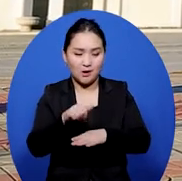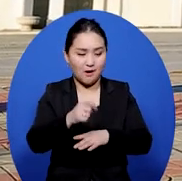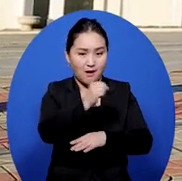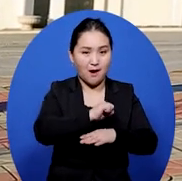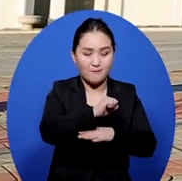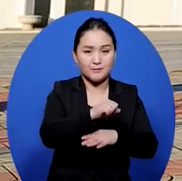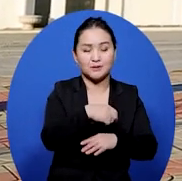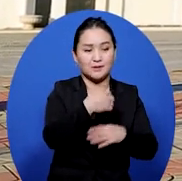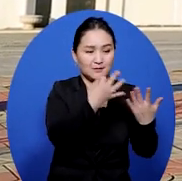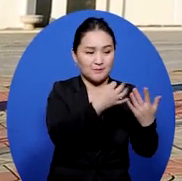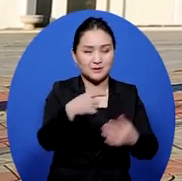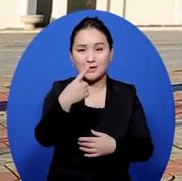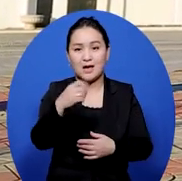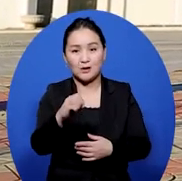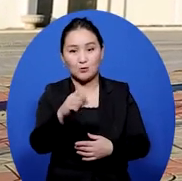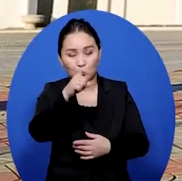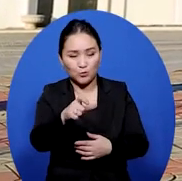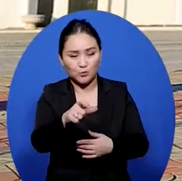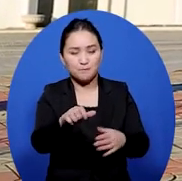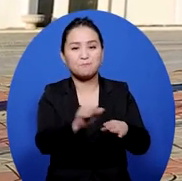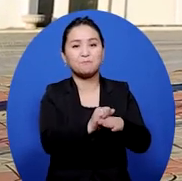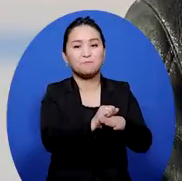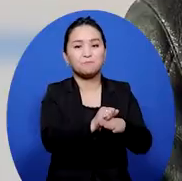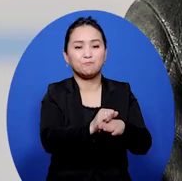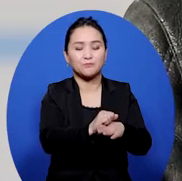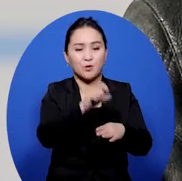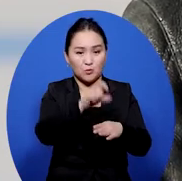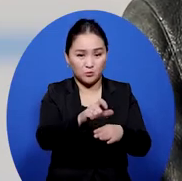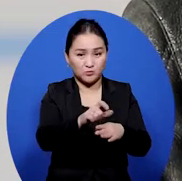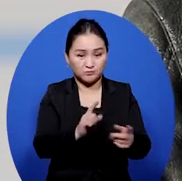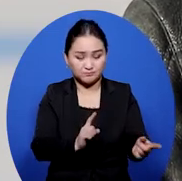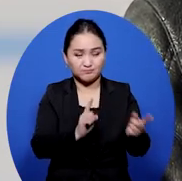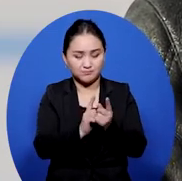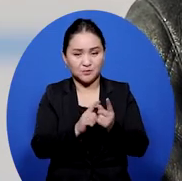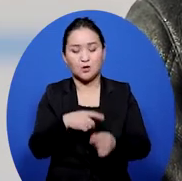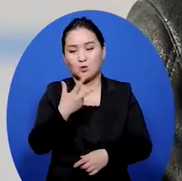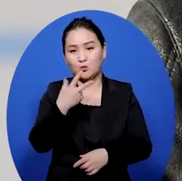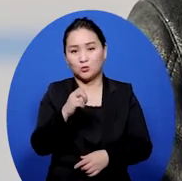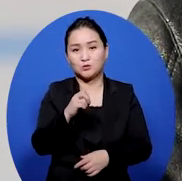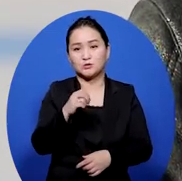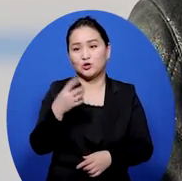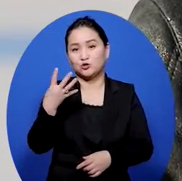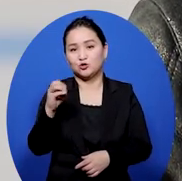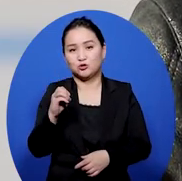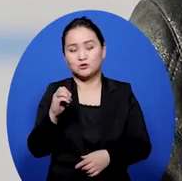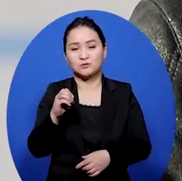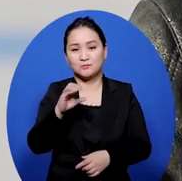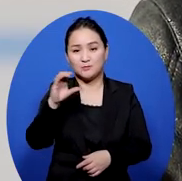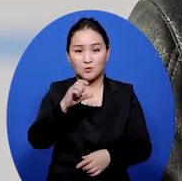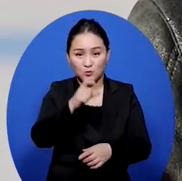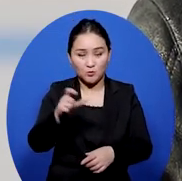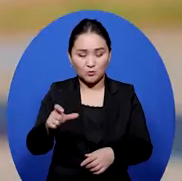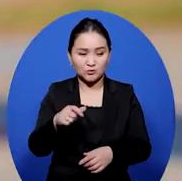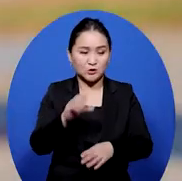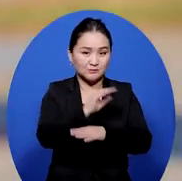сургаад одоо нэг аймаг дээр нэг 8-10 хүний бүрэлдэхүүнтэй сурагч багш бэлтгэхэд эргээд нөгөө хүмүүс ирээд үлдсэн одоо 30 албаагч